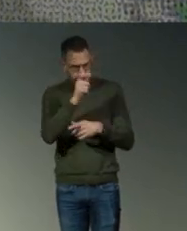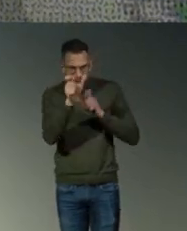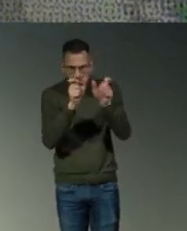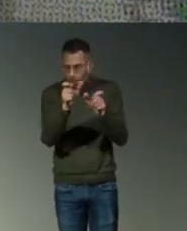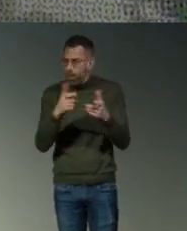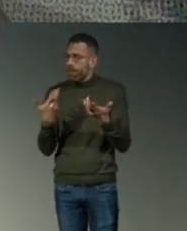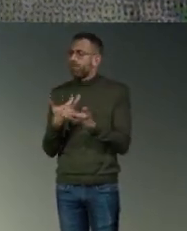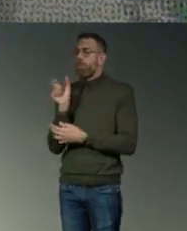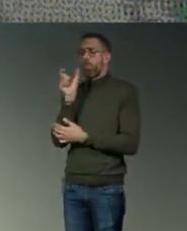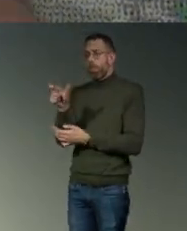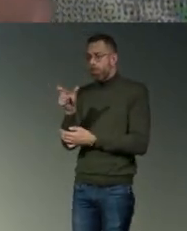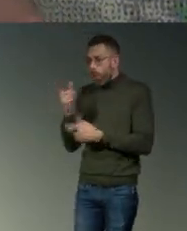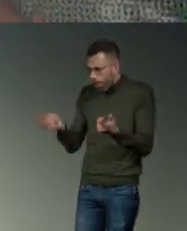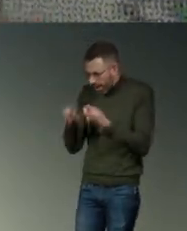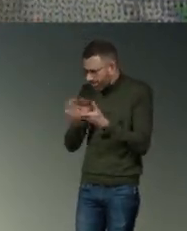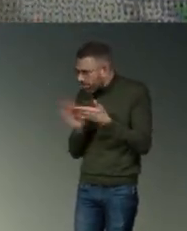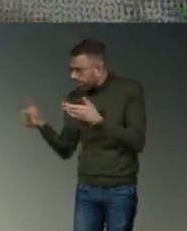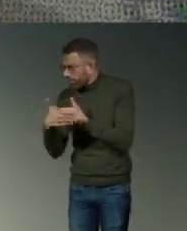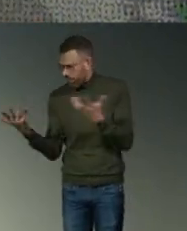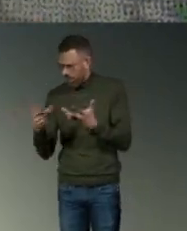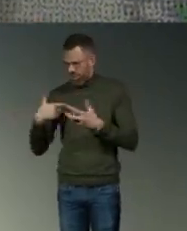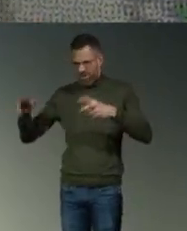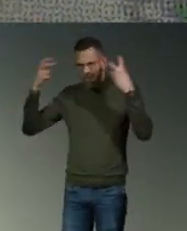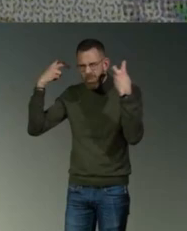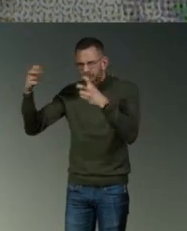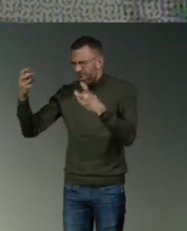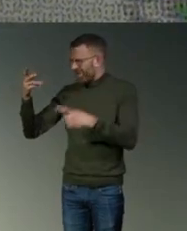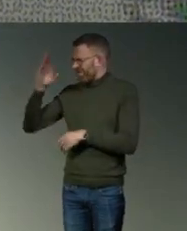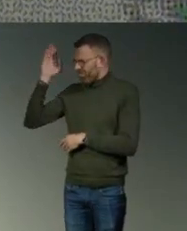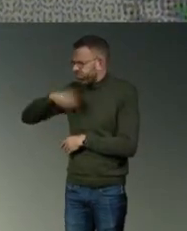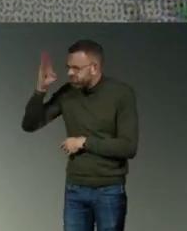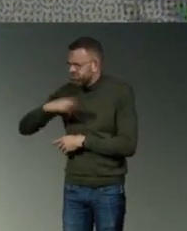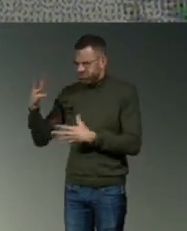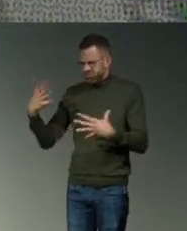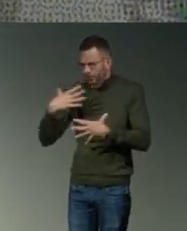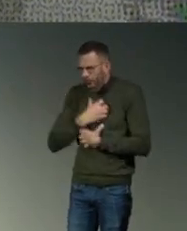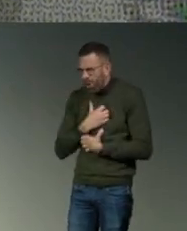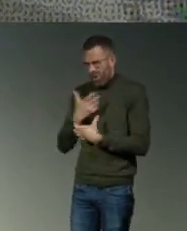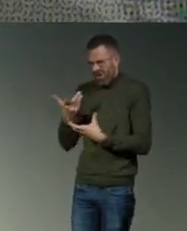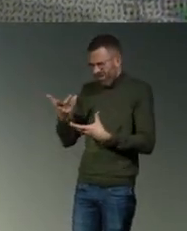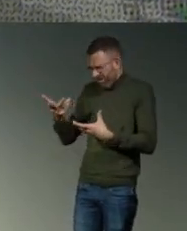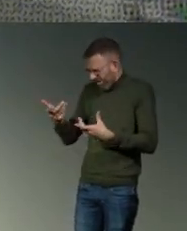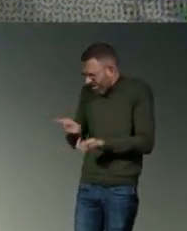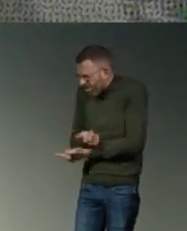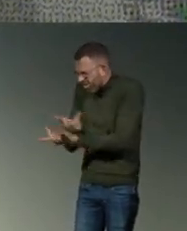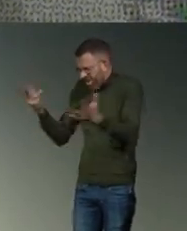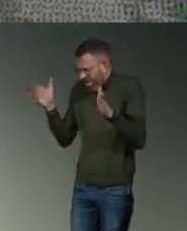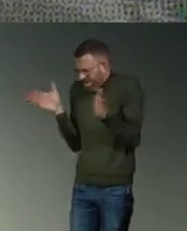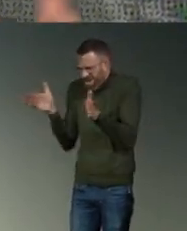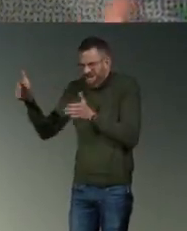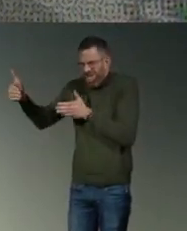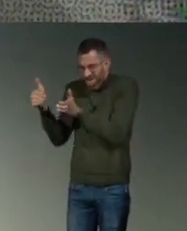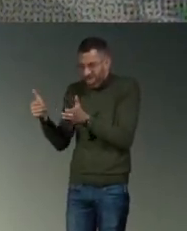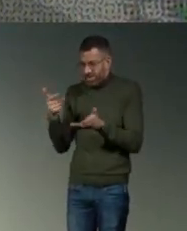le mot élevage, angoisse, bruit, odeur, etc., etc. C'est-à-dire que derrière le mot, il y a une sorte